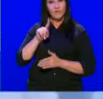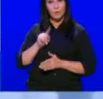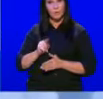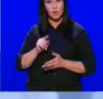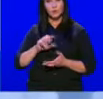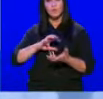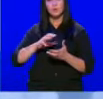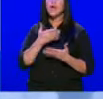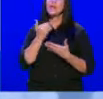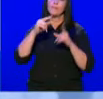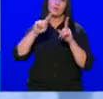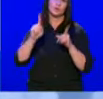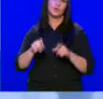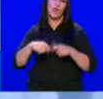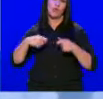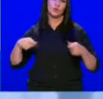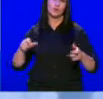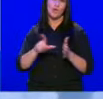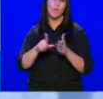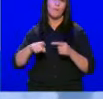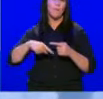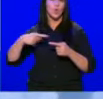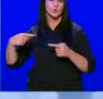Няма ускорена, няма удължена процедура.